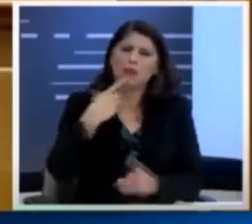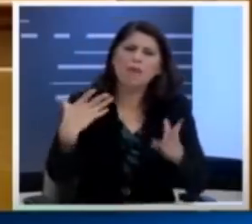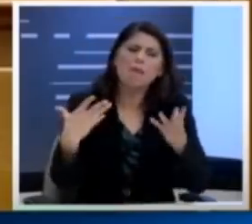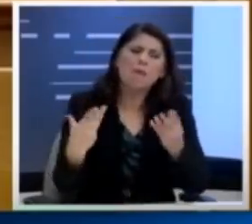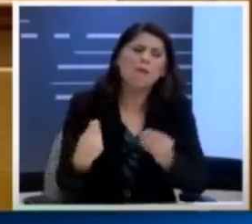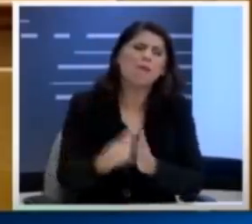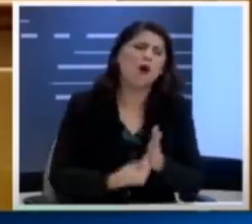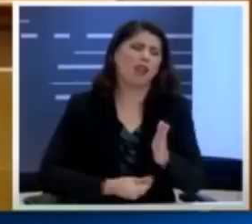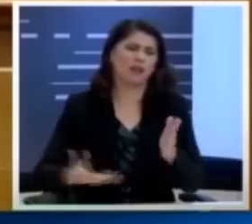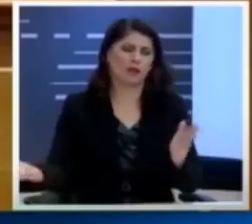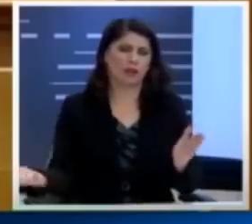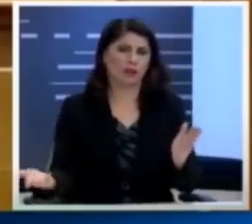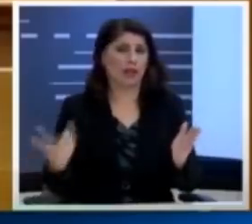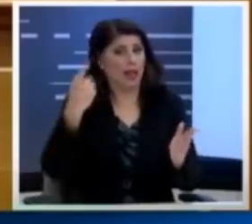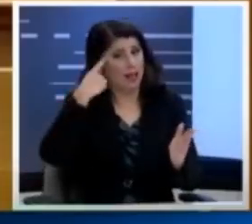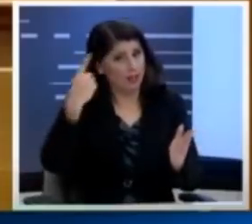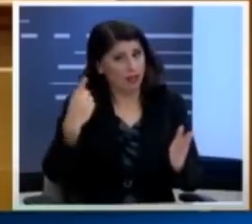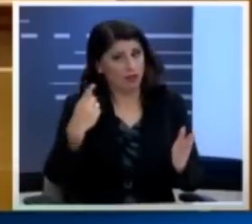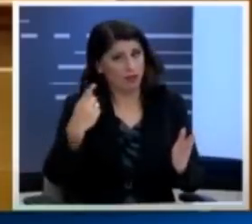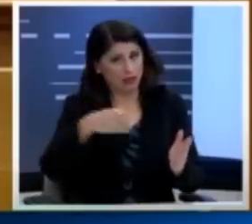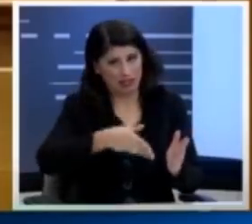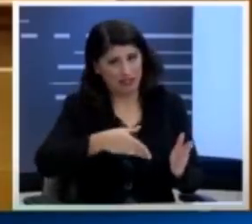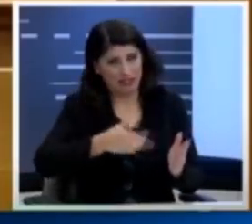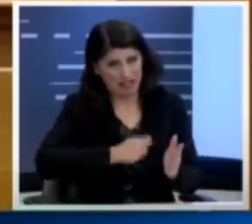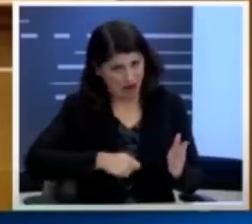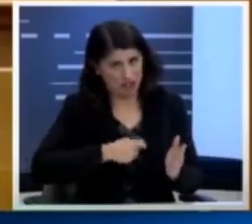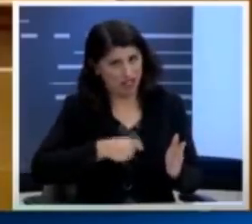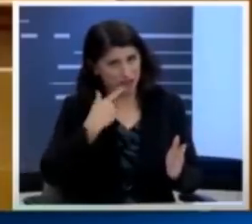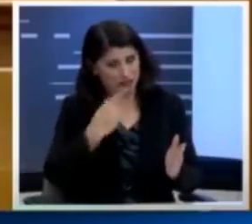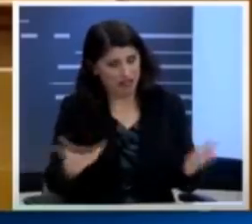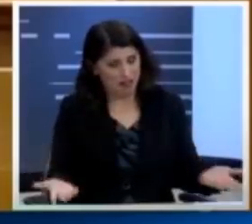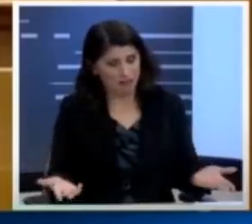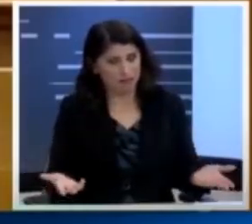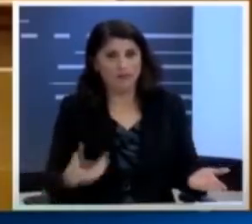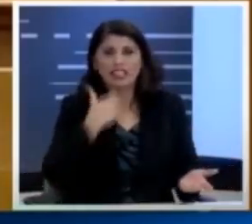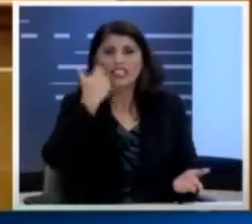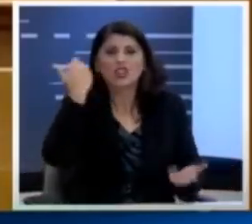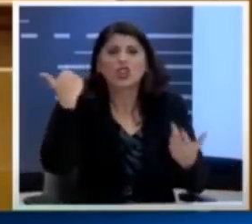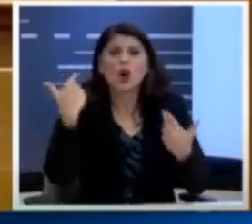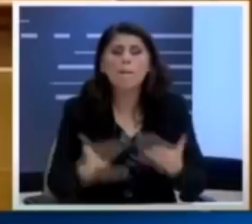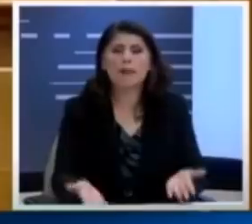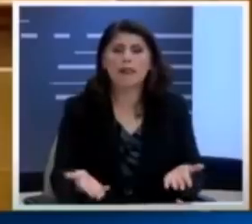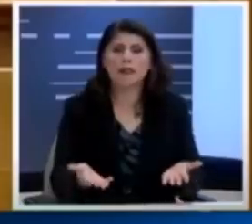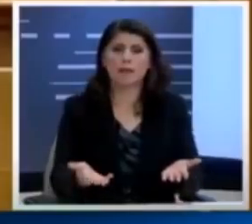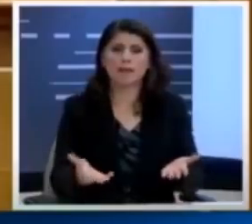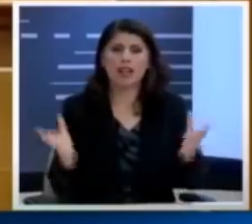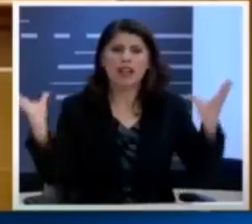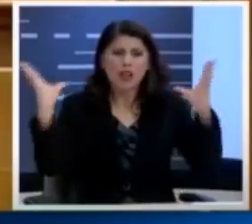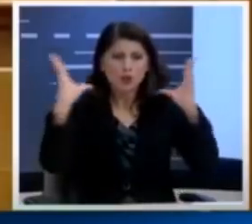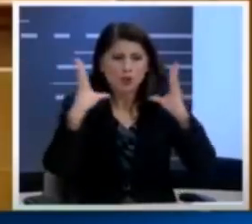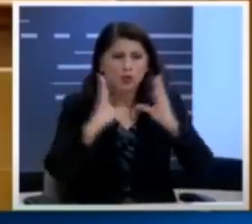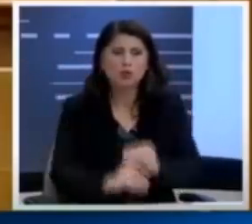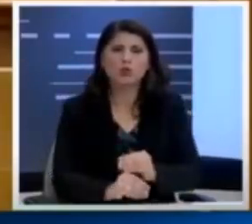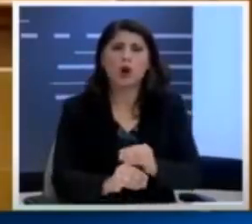πολλές φορές, άλλη μια φορά δεν νομίζω ότι θα ιδρώσει ταυτή σας. Γιατί είναι ντροπή να